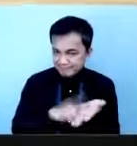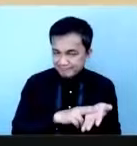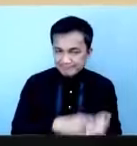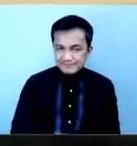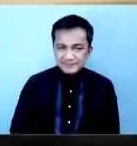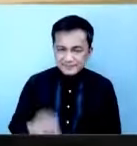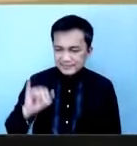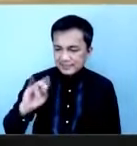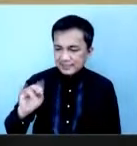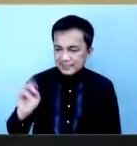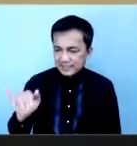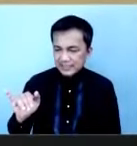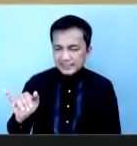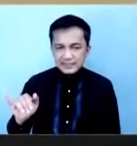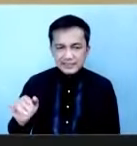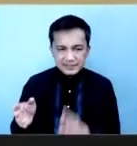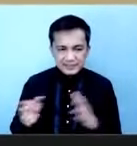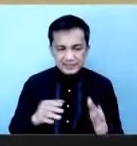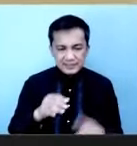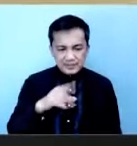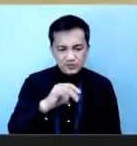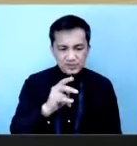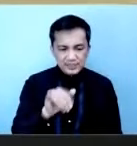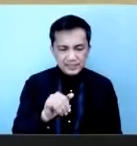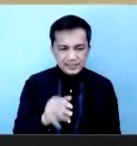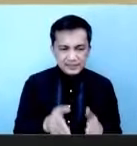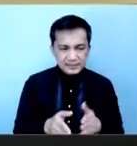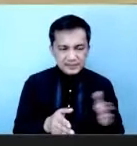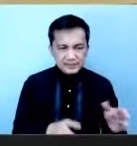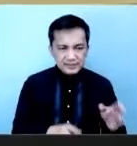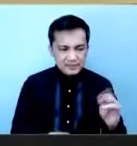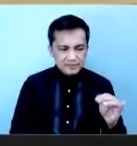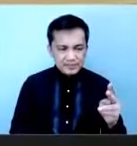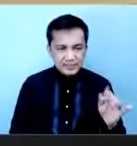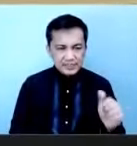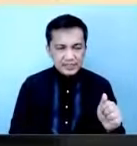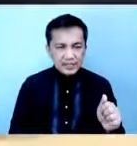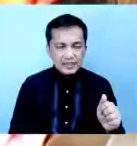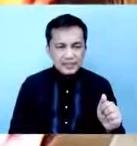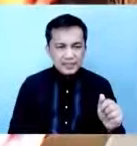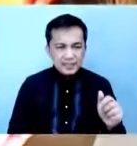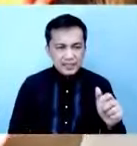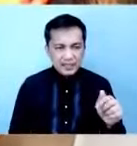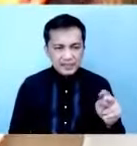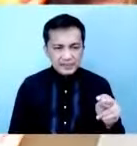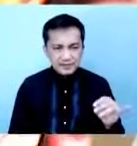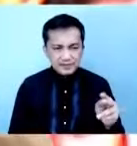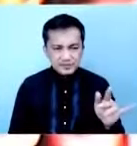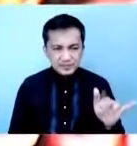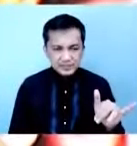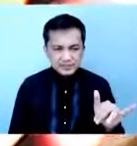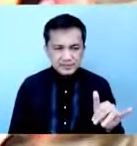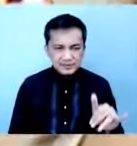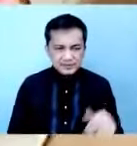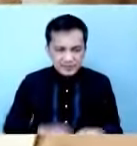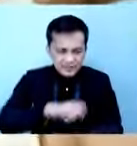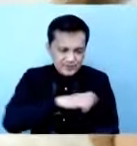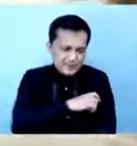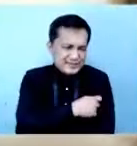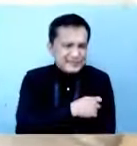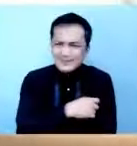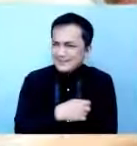Inday Fatima, Quinay Mercado, at ang Biritera DJ na si Anna Ramsey. Kurutin nyo nga ako, parang totoo to,